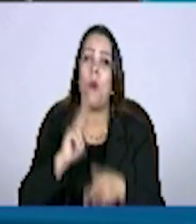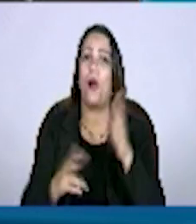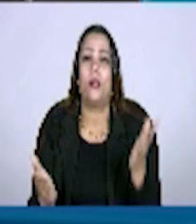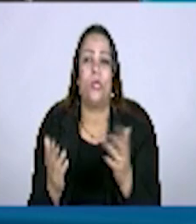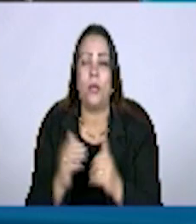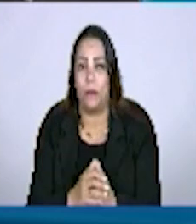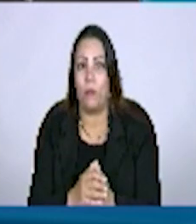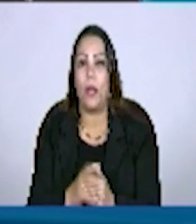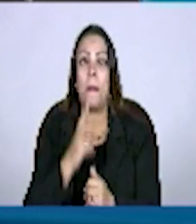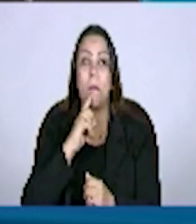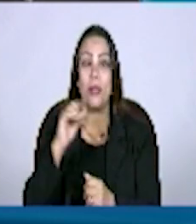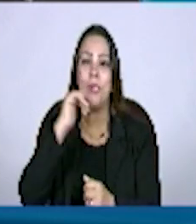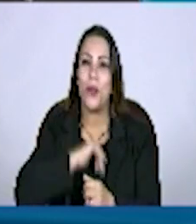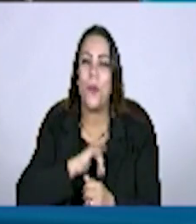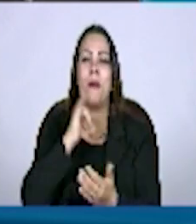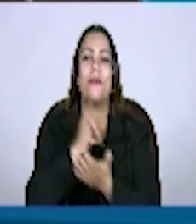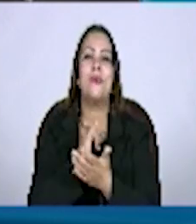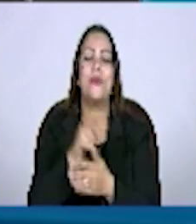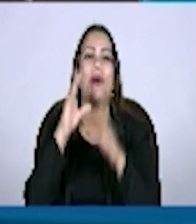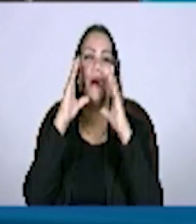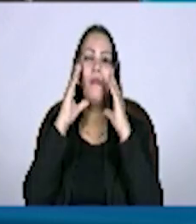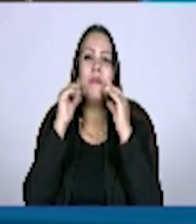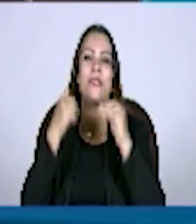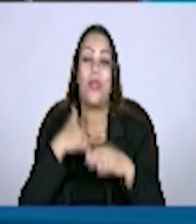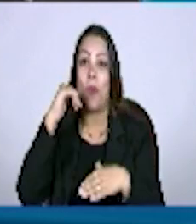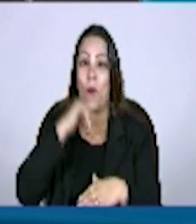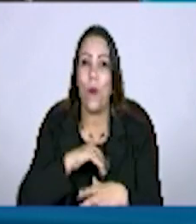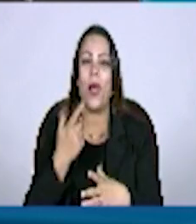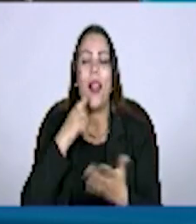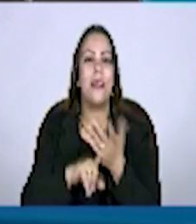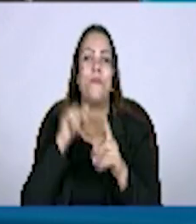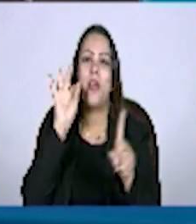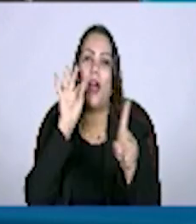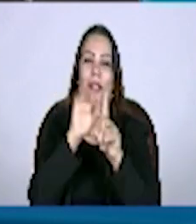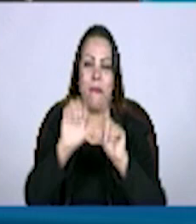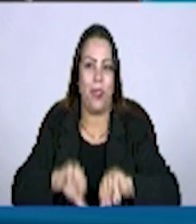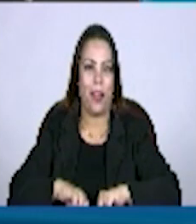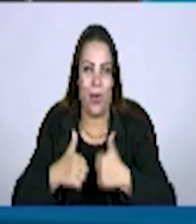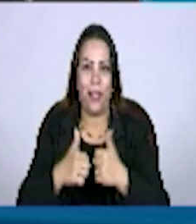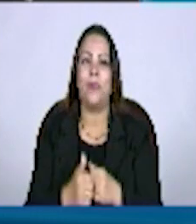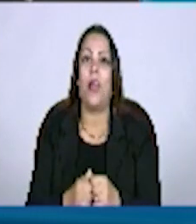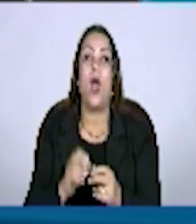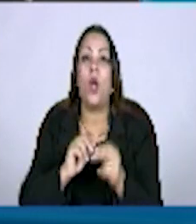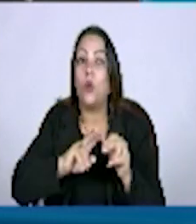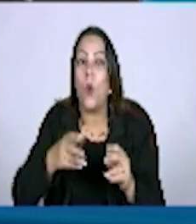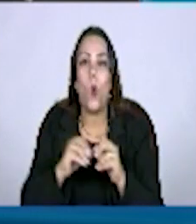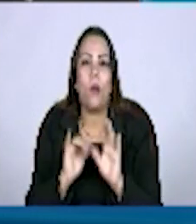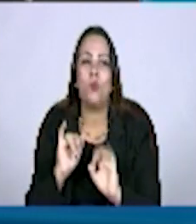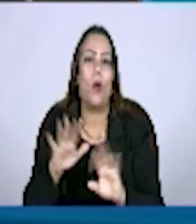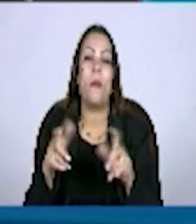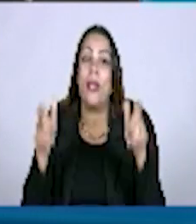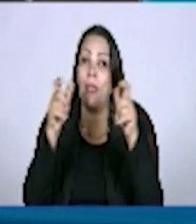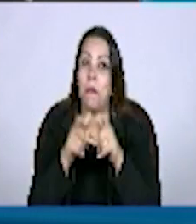اشياء ولكن داخلك هو سبب سعادتك والداخل معناها ان يبقى عندك هدف في الحياه ايا كان نوع الهدف ده هدف